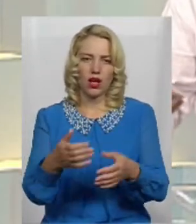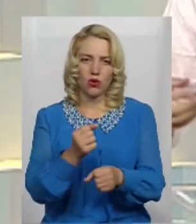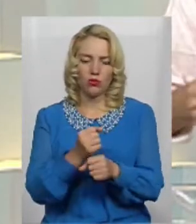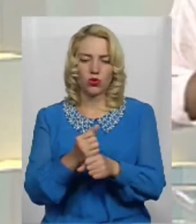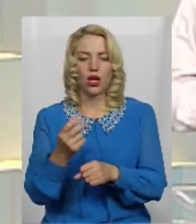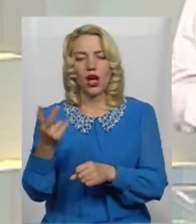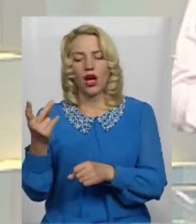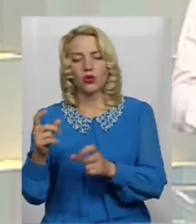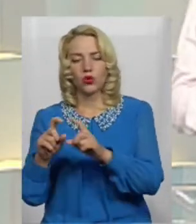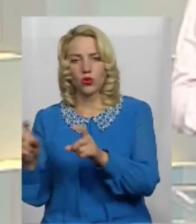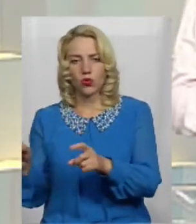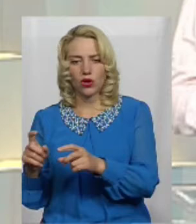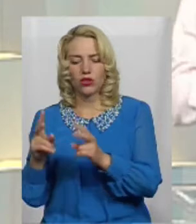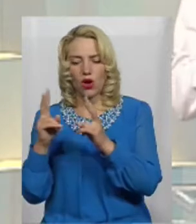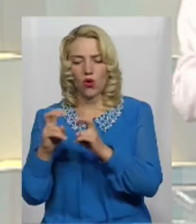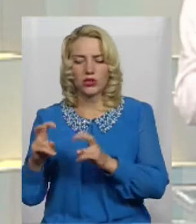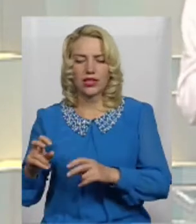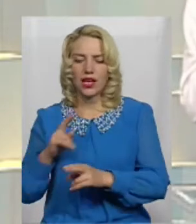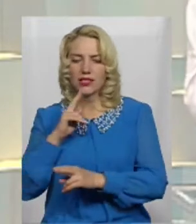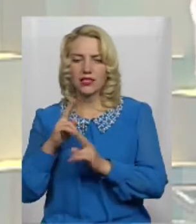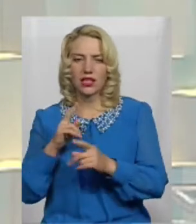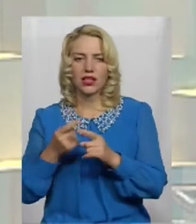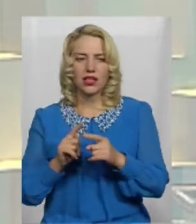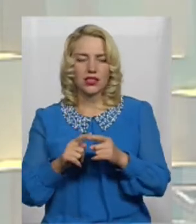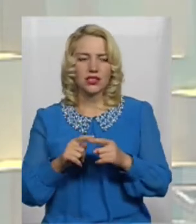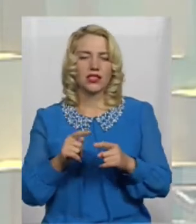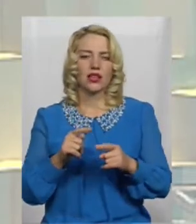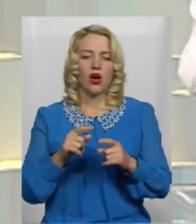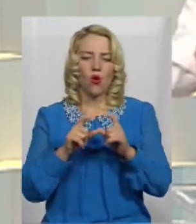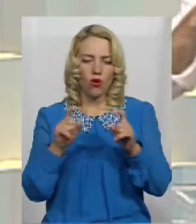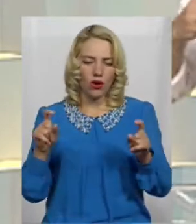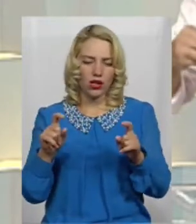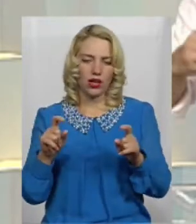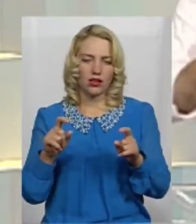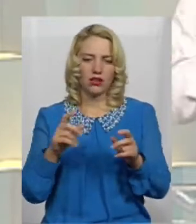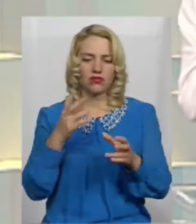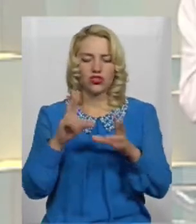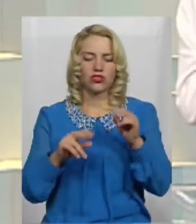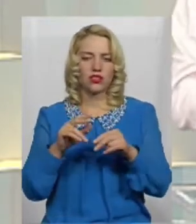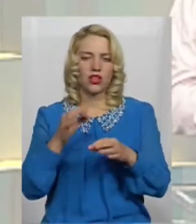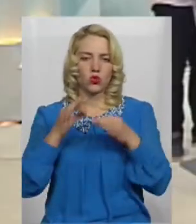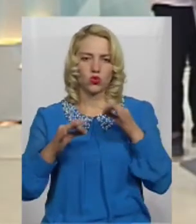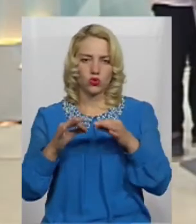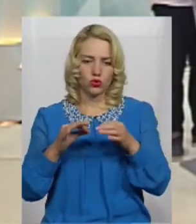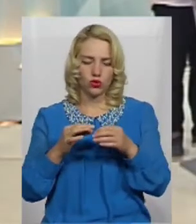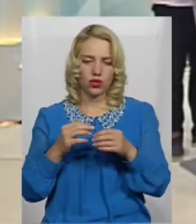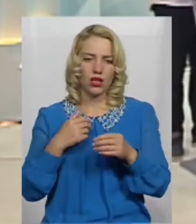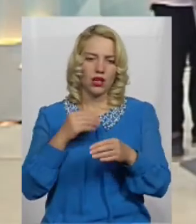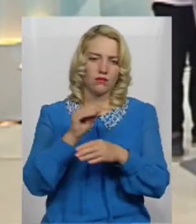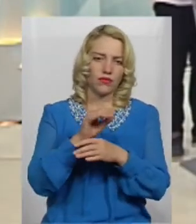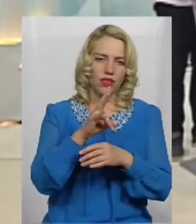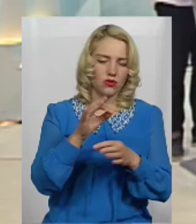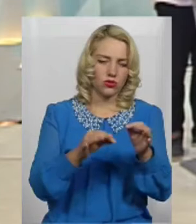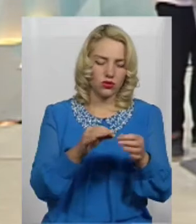розглядає скарги. Ці органи зараз складаються з суддів, і виходять судді, розглядають скарги на суддів. Ці органи потрібно укомплектувати